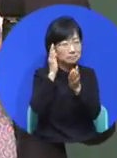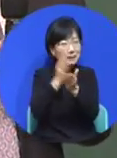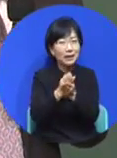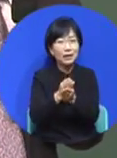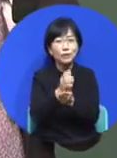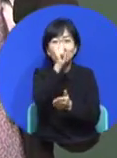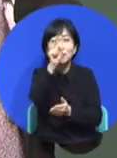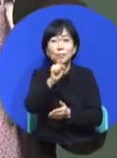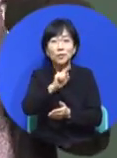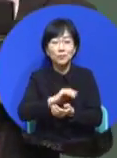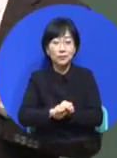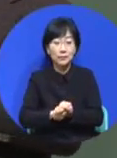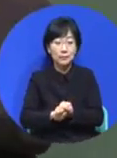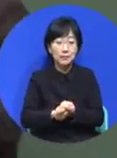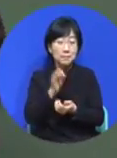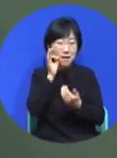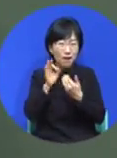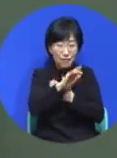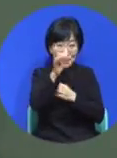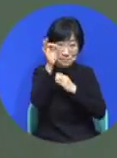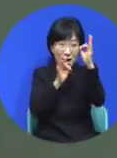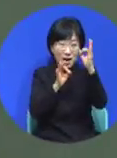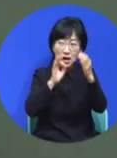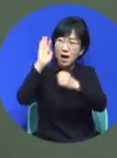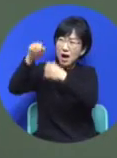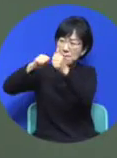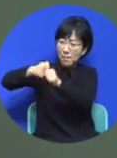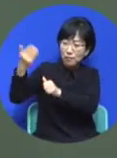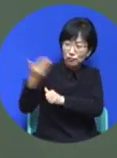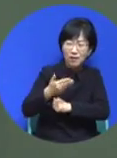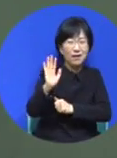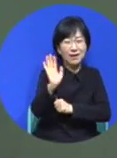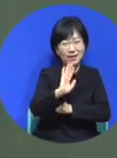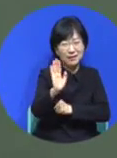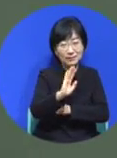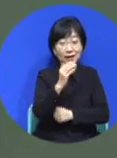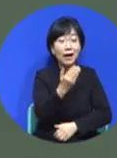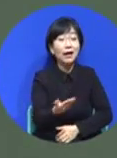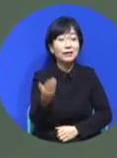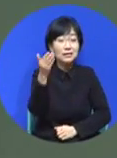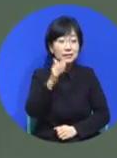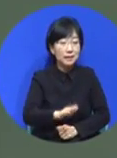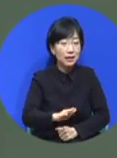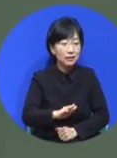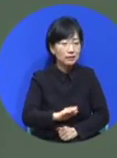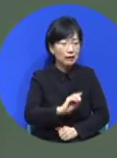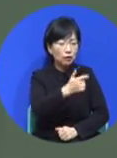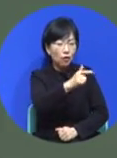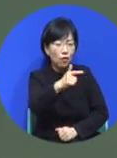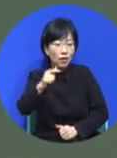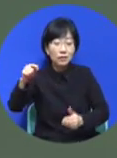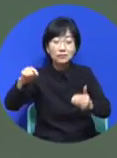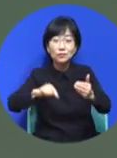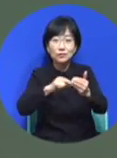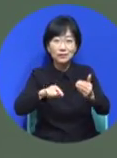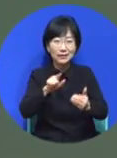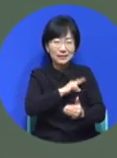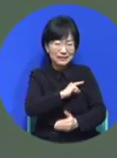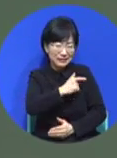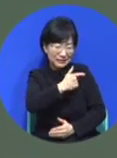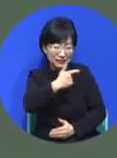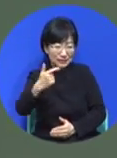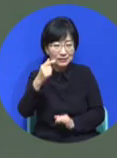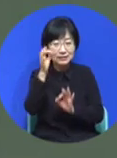했다고 해서 막 하나님 벌을 그렇게 하지 않는데 어떤 실수가 가장 큰 거냐? God does not punish us whenever we make mistakes, but what would